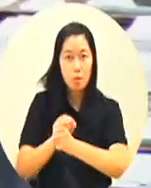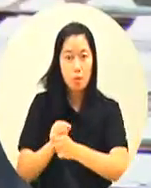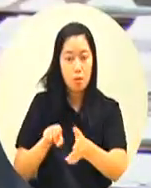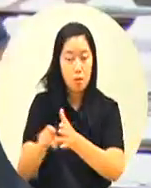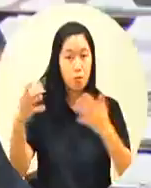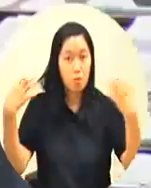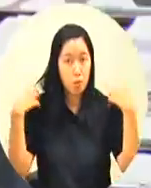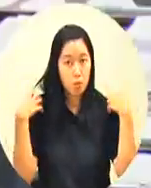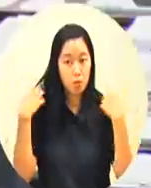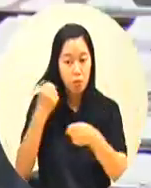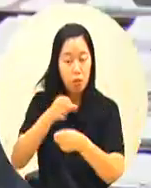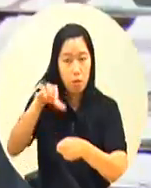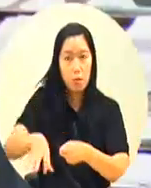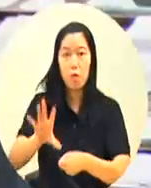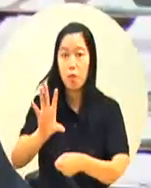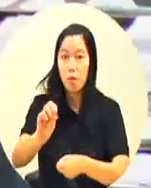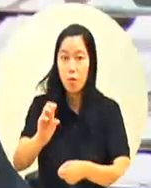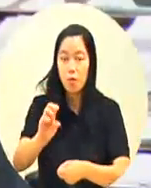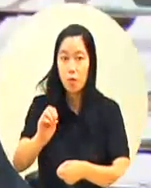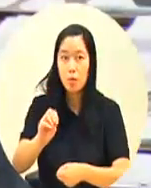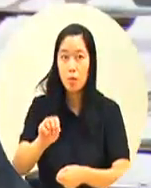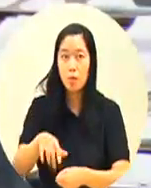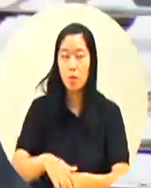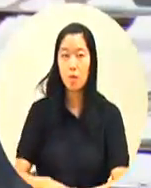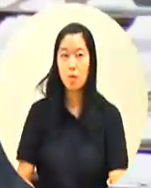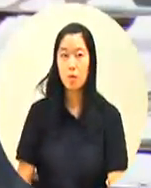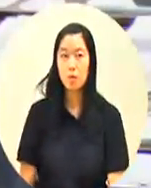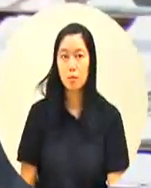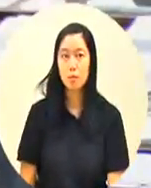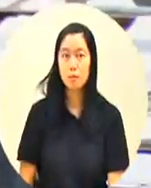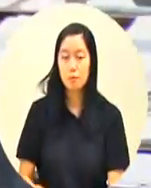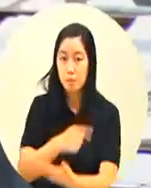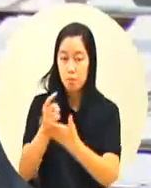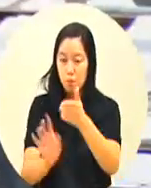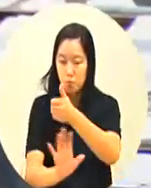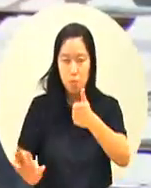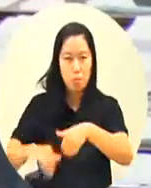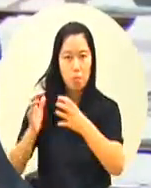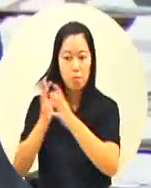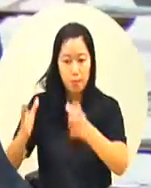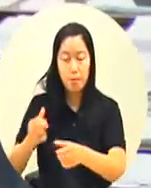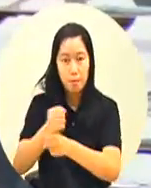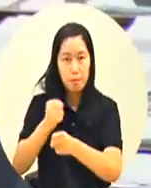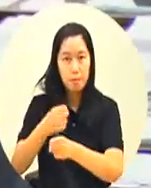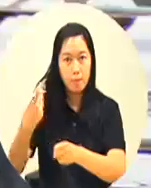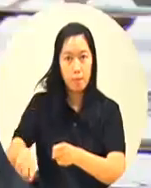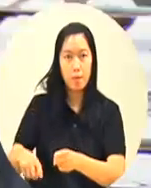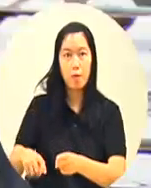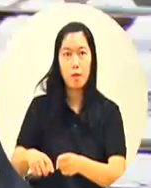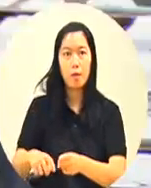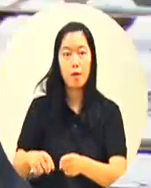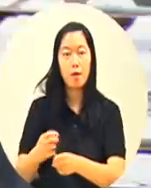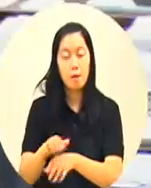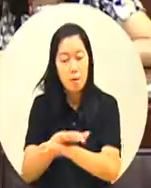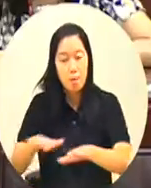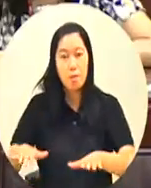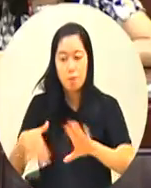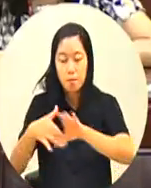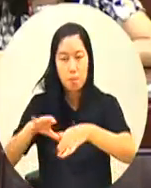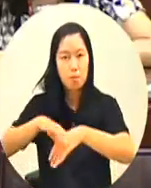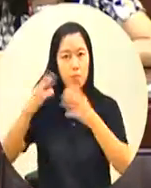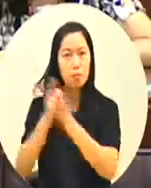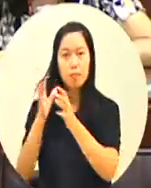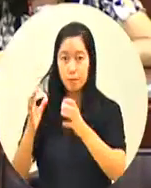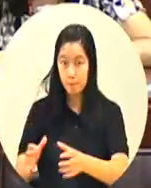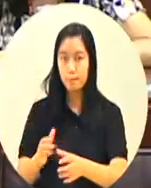把那个整个的这个专责的管理的那个整个的系统给建立起来。 对，而且安全的文化要建立起来。 Okay. 这一段其